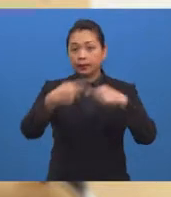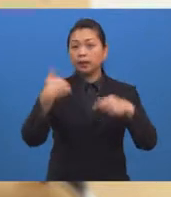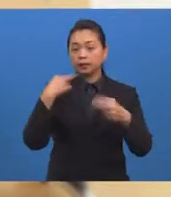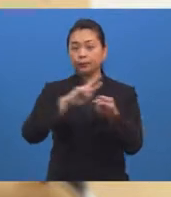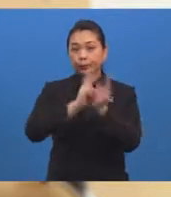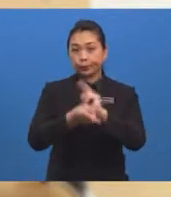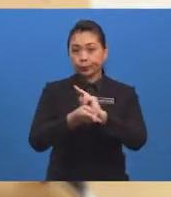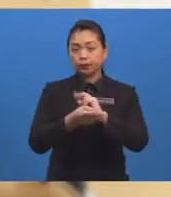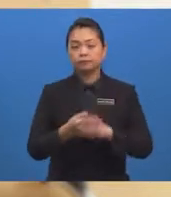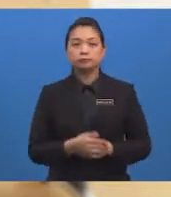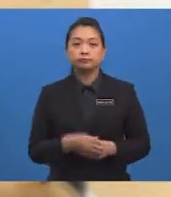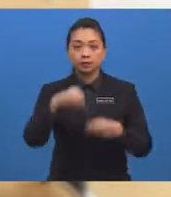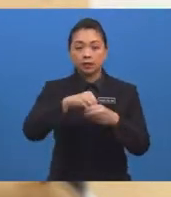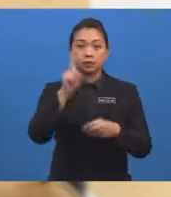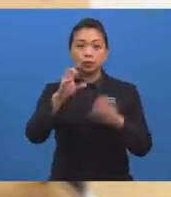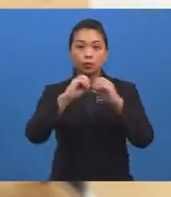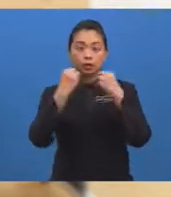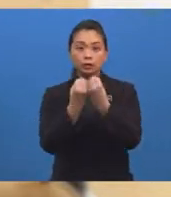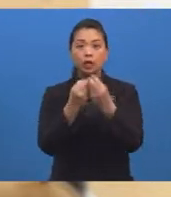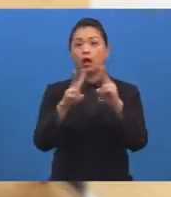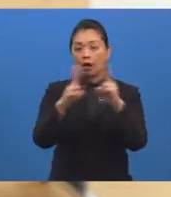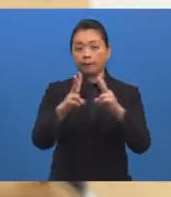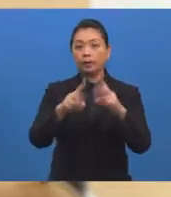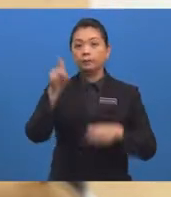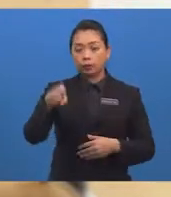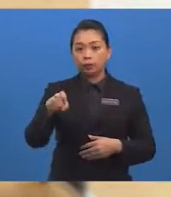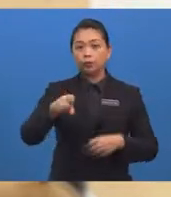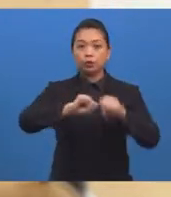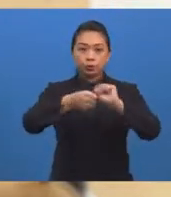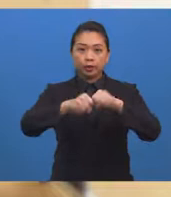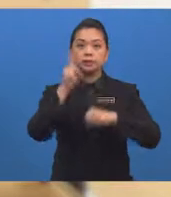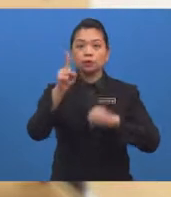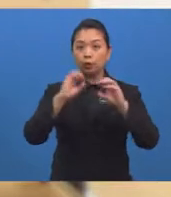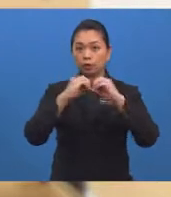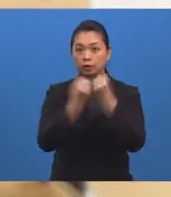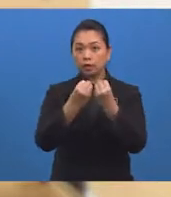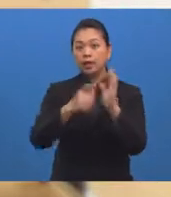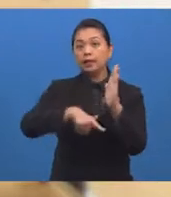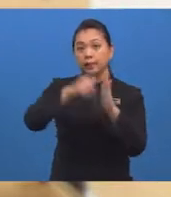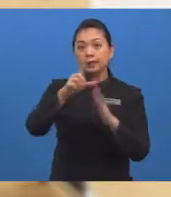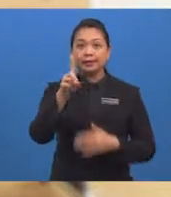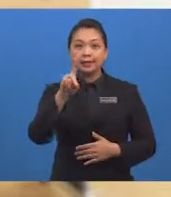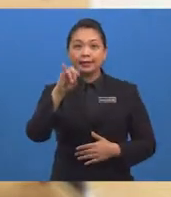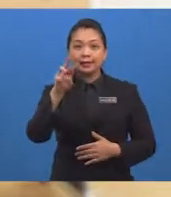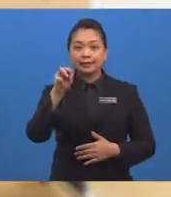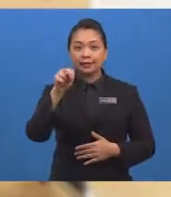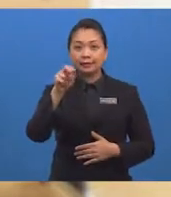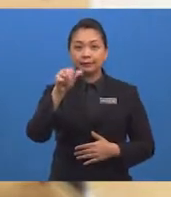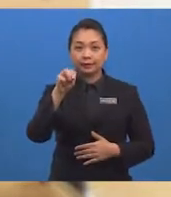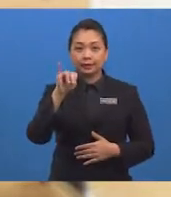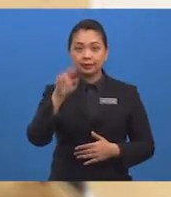Perubahan dalam sesebuah organisasi amat perlu agar organisasi lebih dinamik dan berdaya saing.